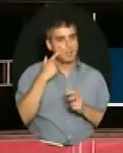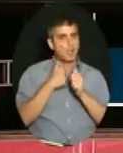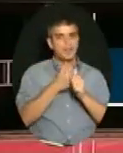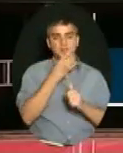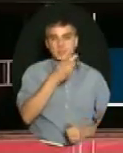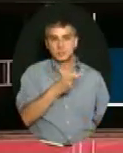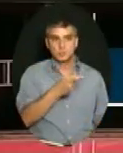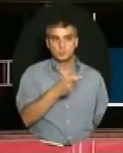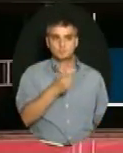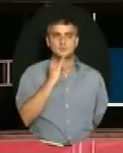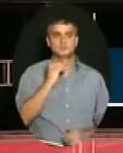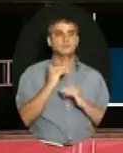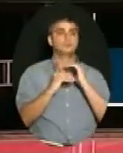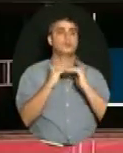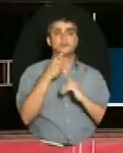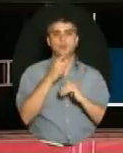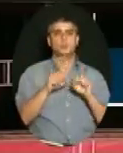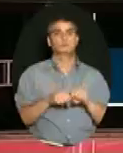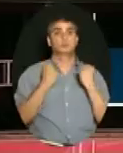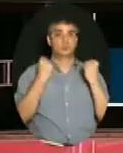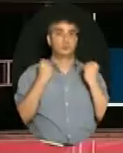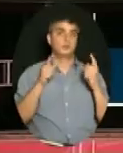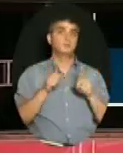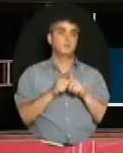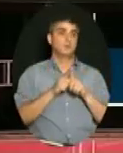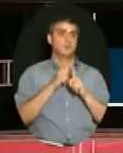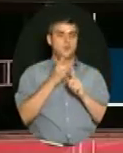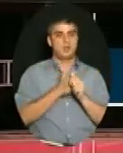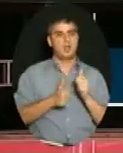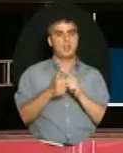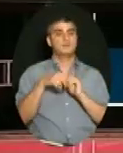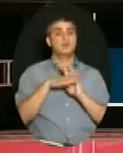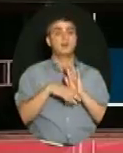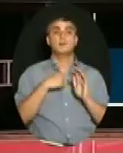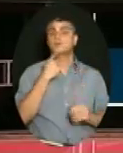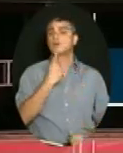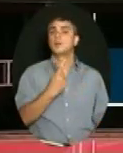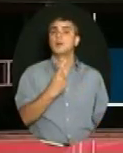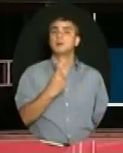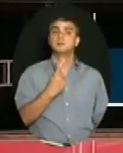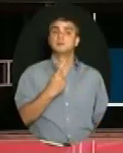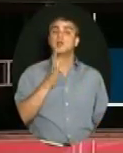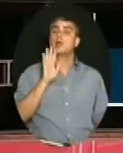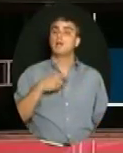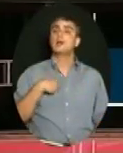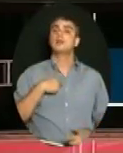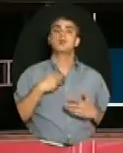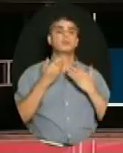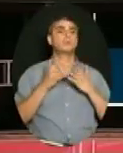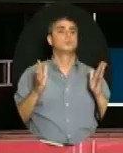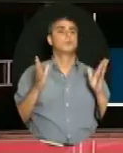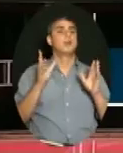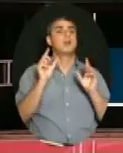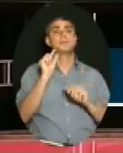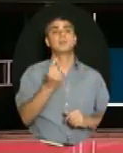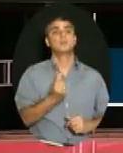הנאום, באיזשהו שלב הוא נשבר, כמו שהוא עקף את הכללים שלנו, והוא אמר, גם אנחנו פתוחים לבני